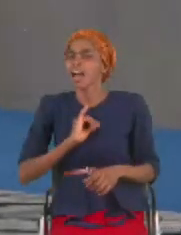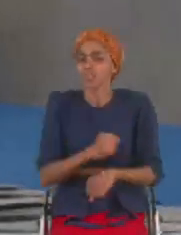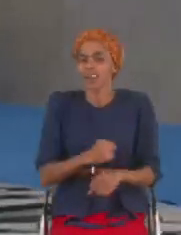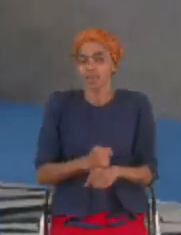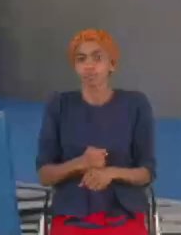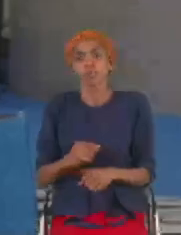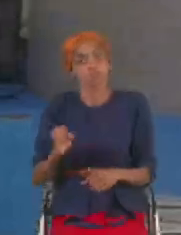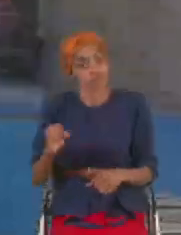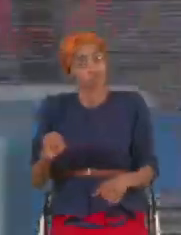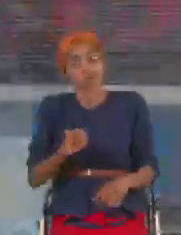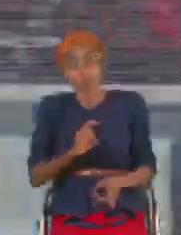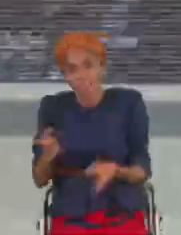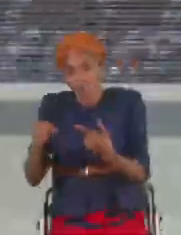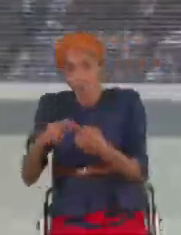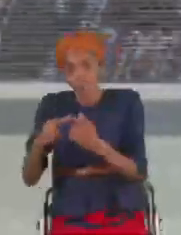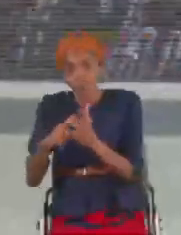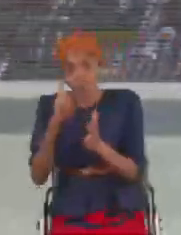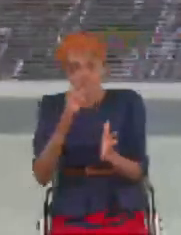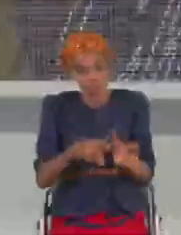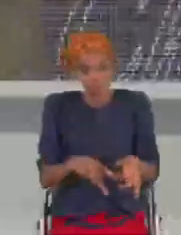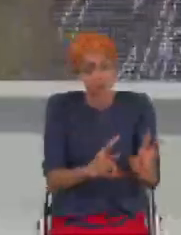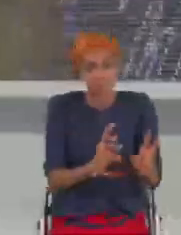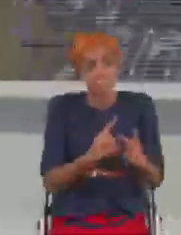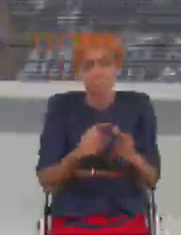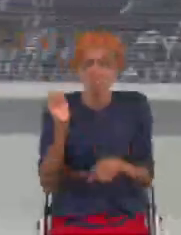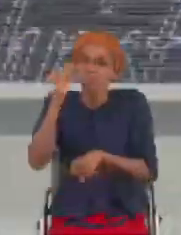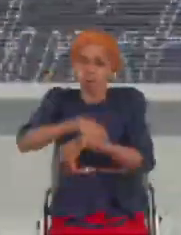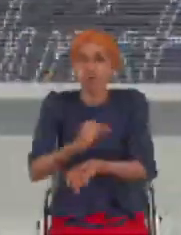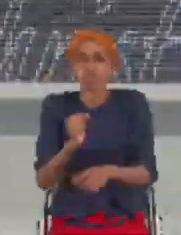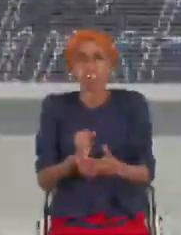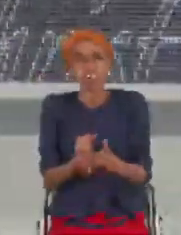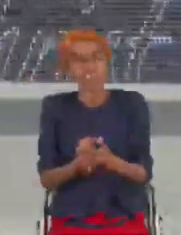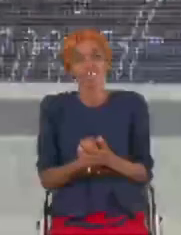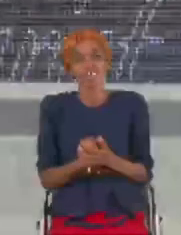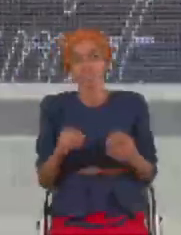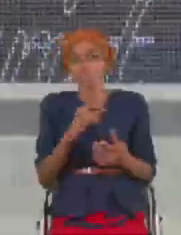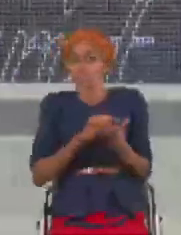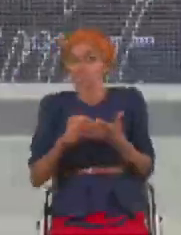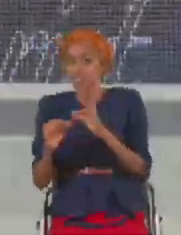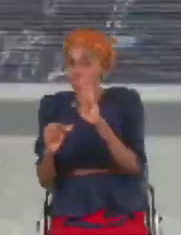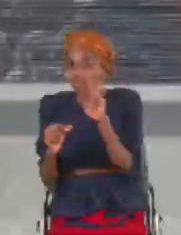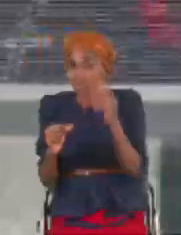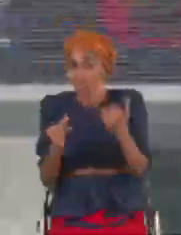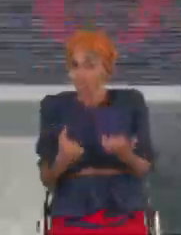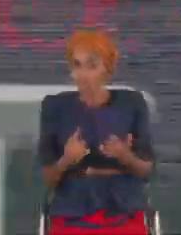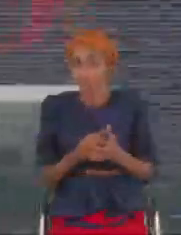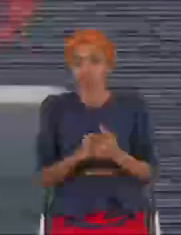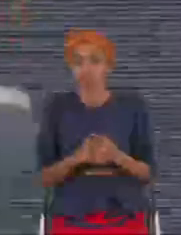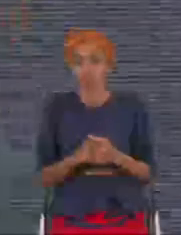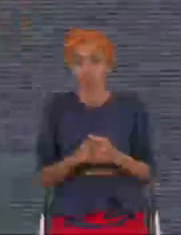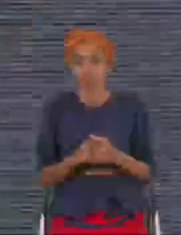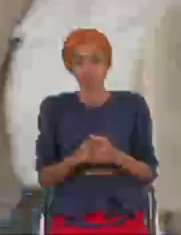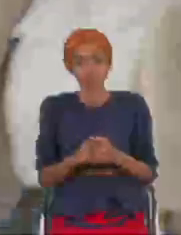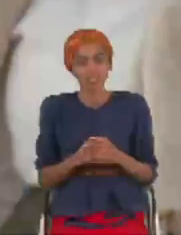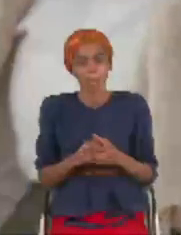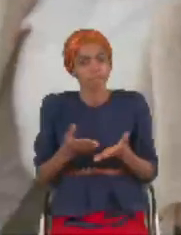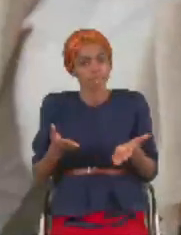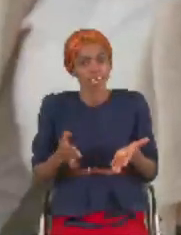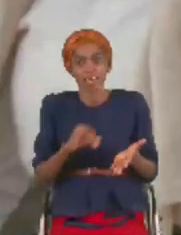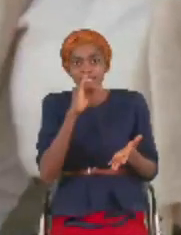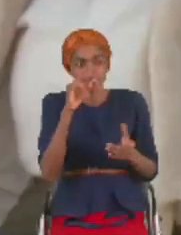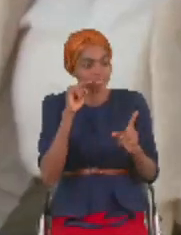alors je viens vous montre le chemin pour vaincre voyez le verset 2 maintenant voici